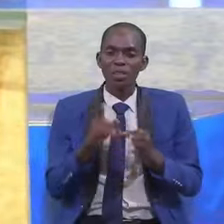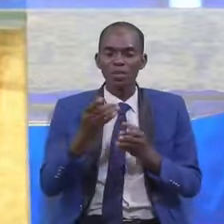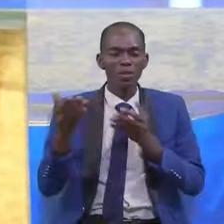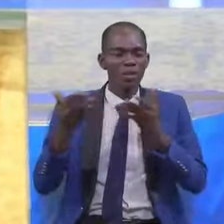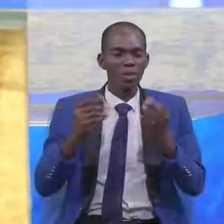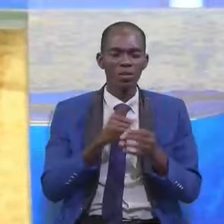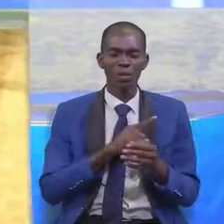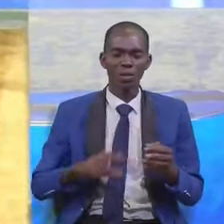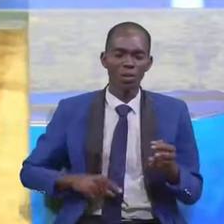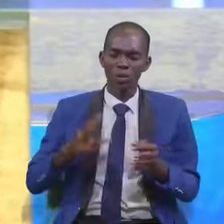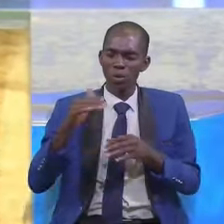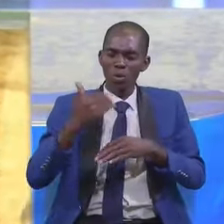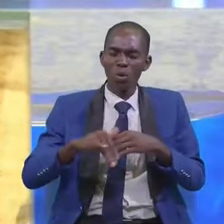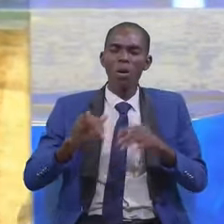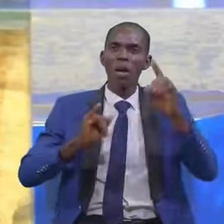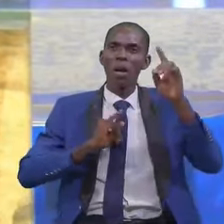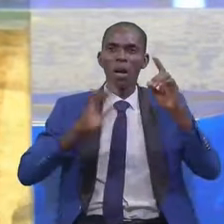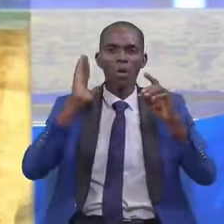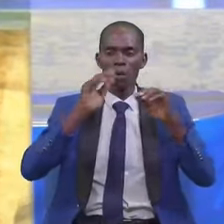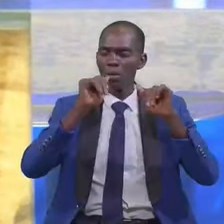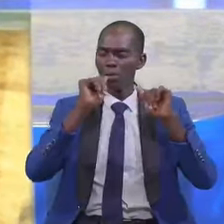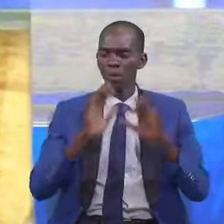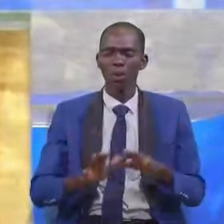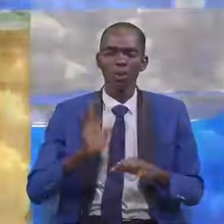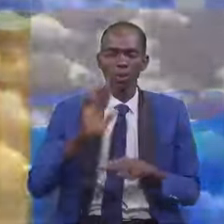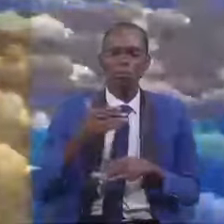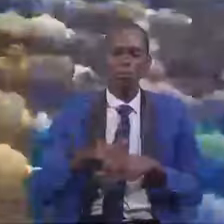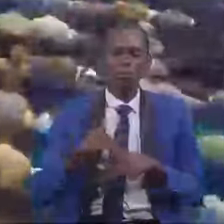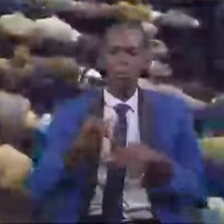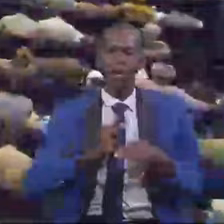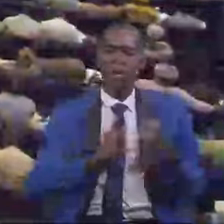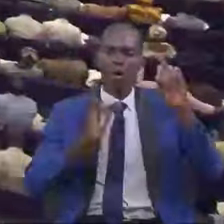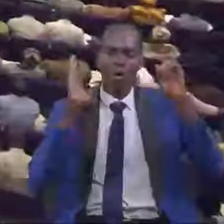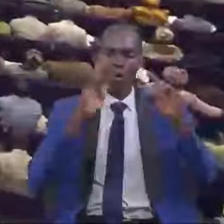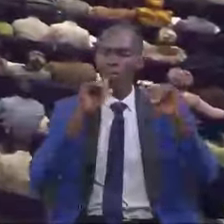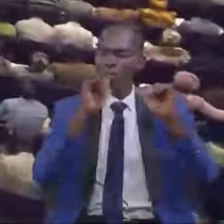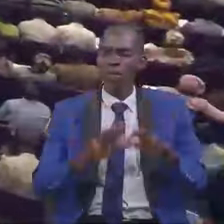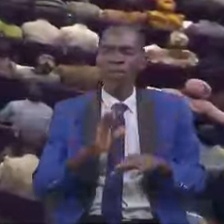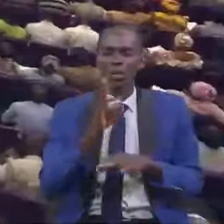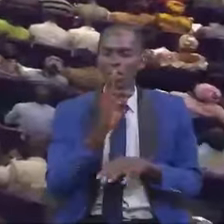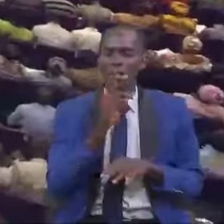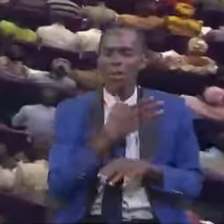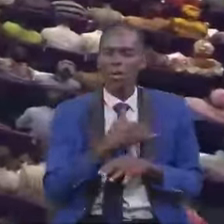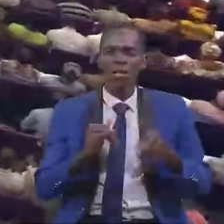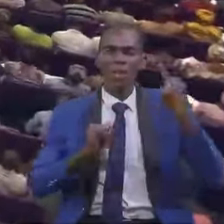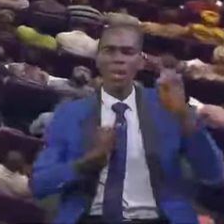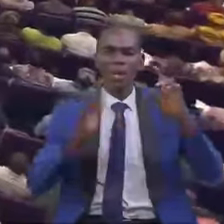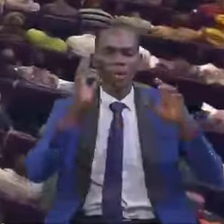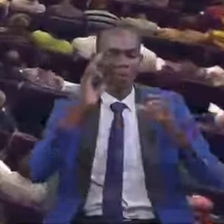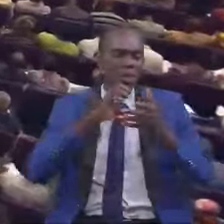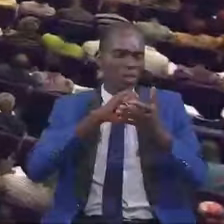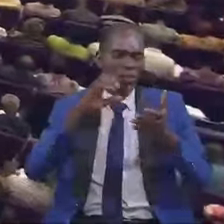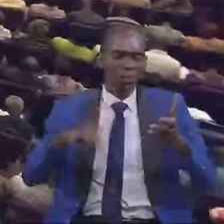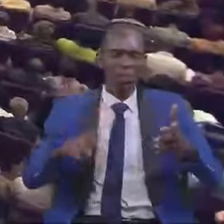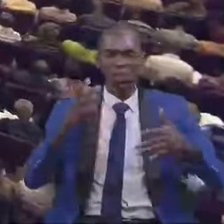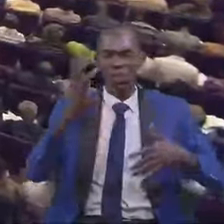pain. Je bénirai votre pain. Il bénira votre pain. Il bénira vos eaux. Et j'éloignerai la maladie du